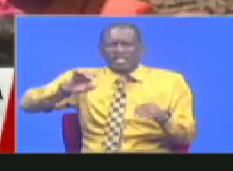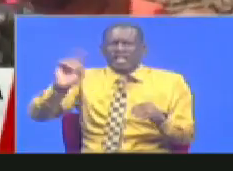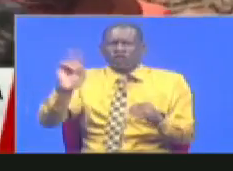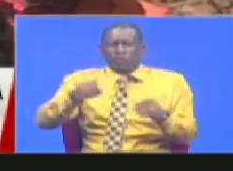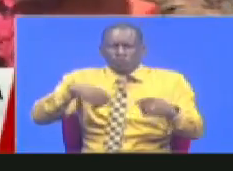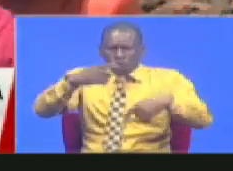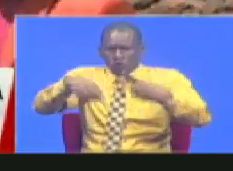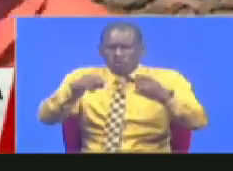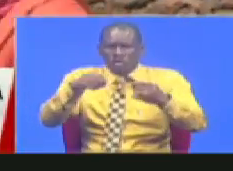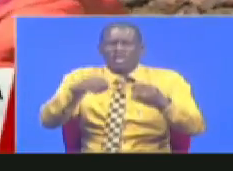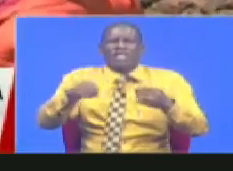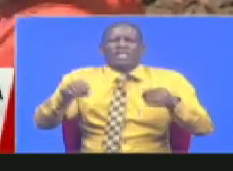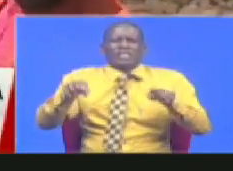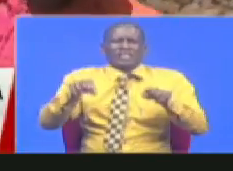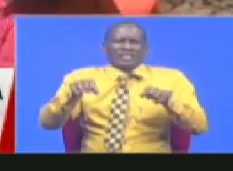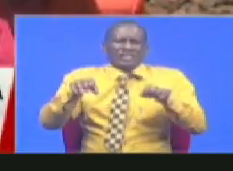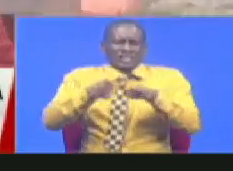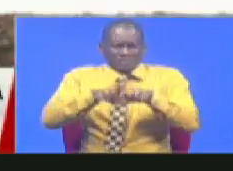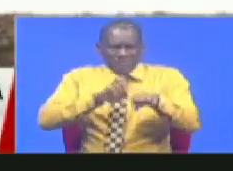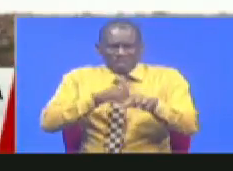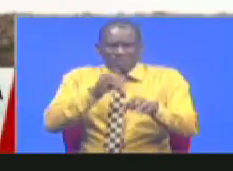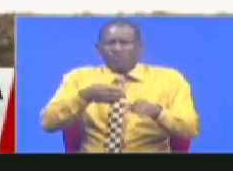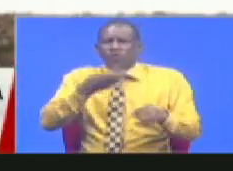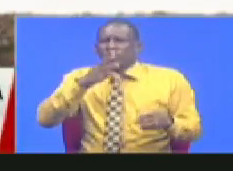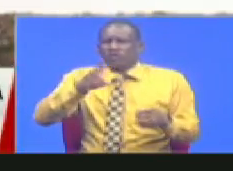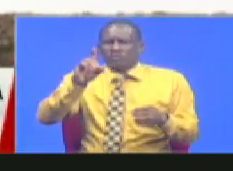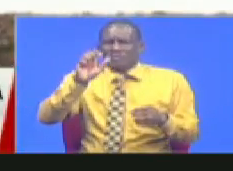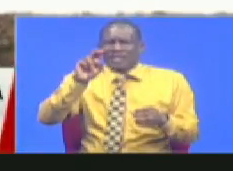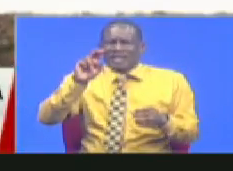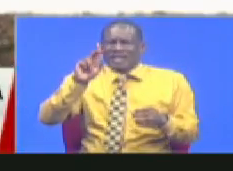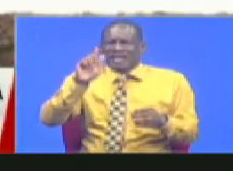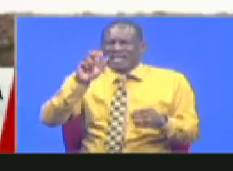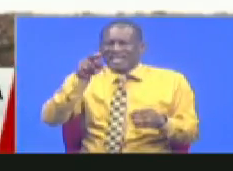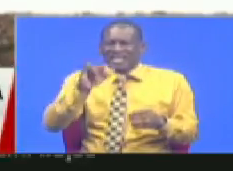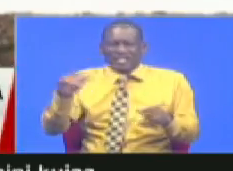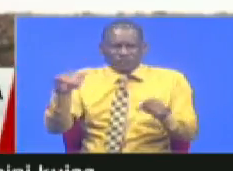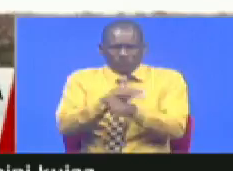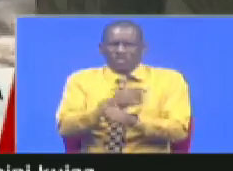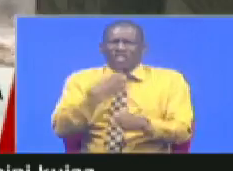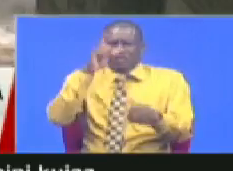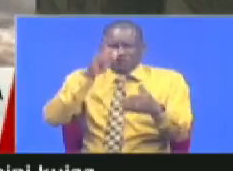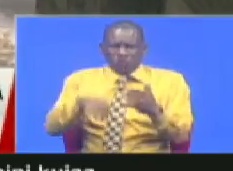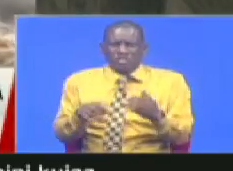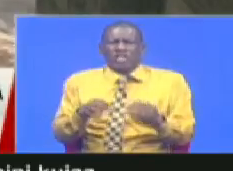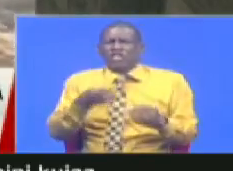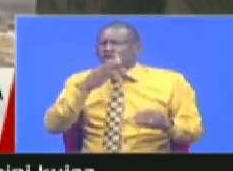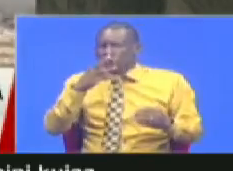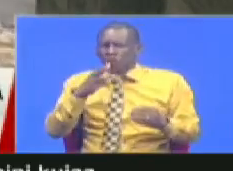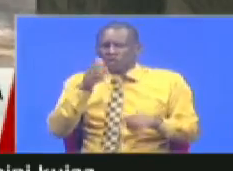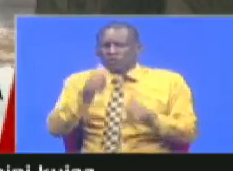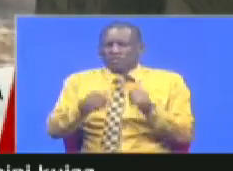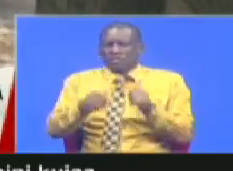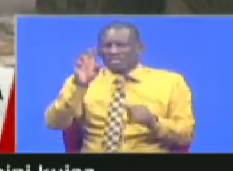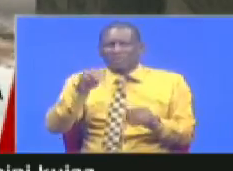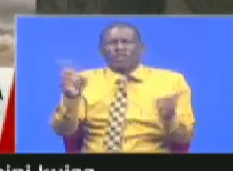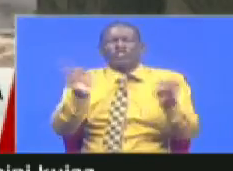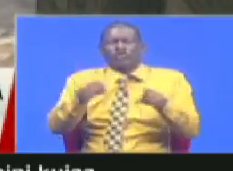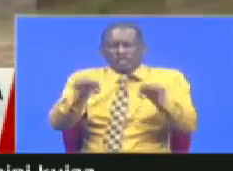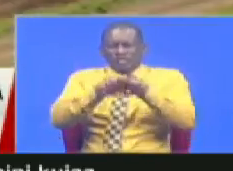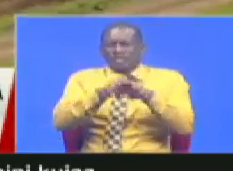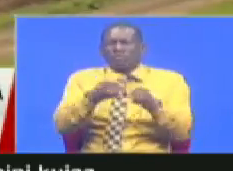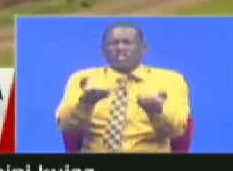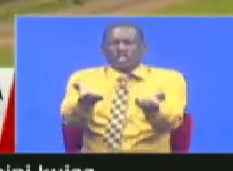licha ya maji ya Ndakaini kufurika, akifafanua kuwa kiwango cha maji bwawani hakiendani na mahitaji ya wakazi.